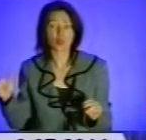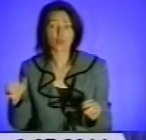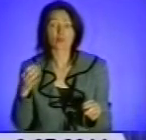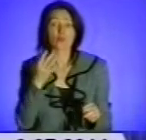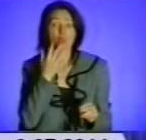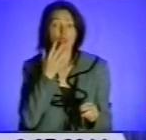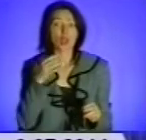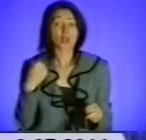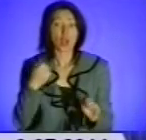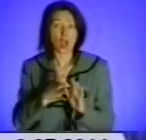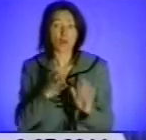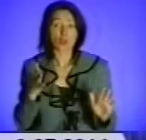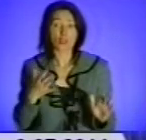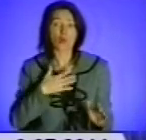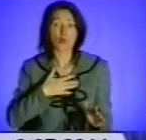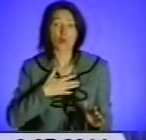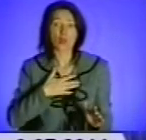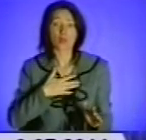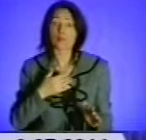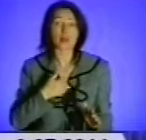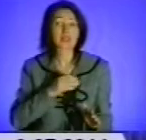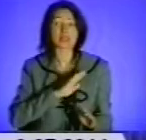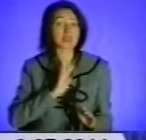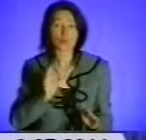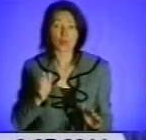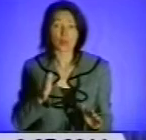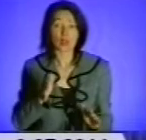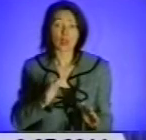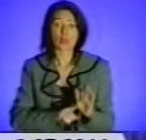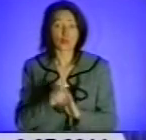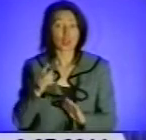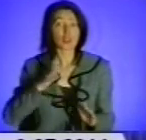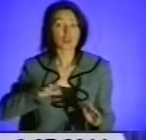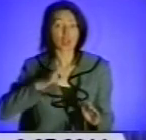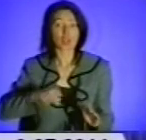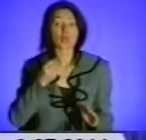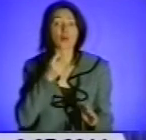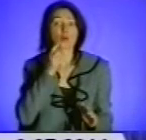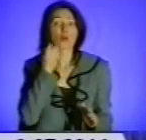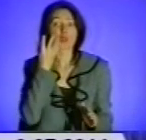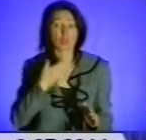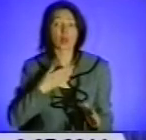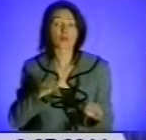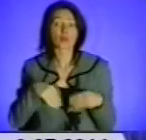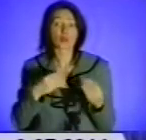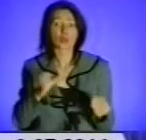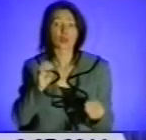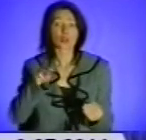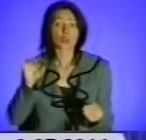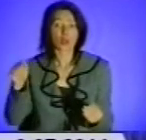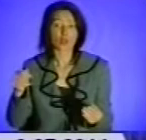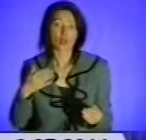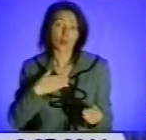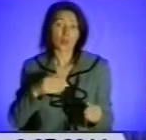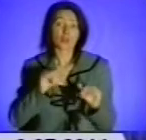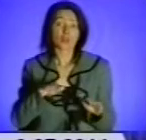гвардії. От, ми не стали чекати того, що поки нам дадуть статус, тобто поки нам дадуть папірець, а потім під цей папірець ми будемо